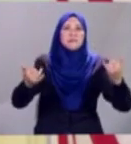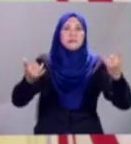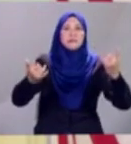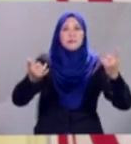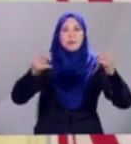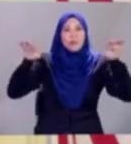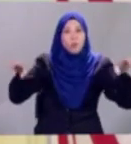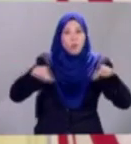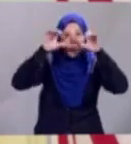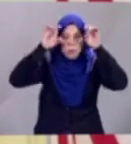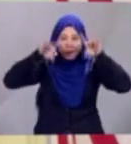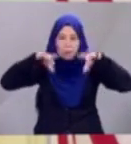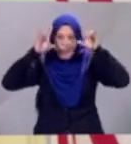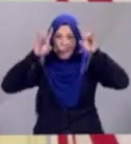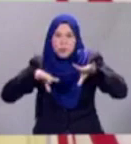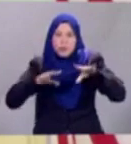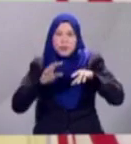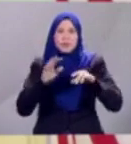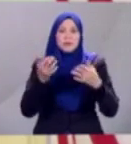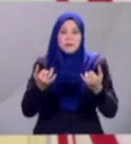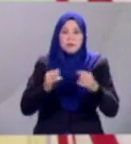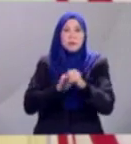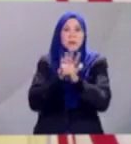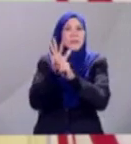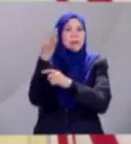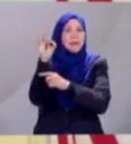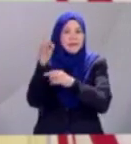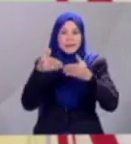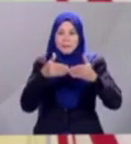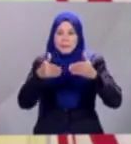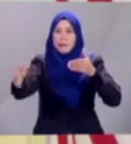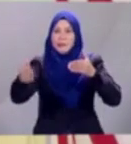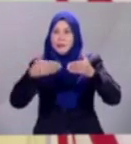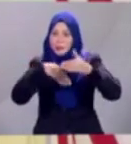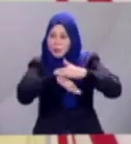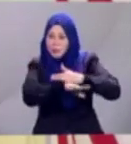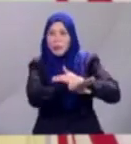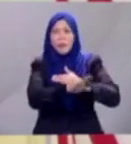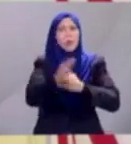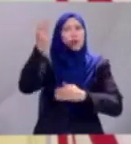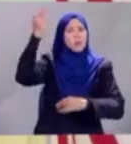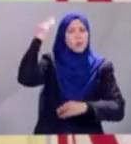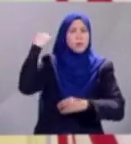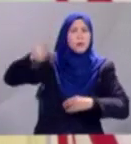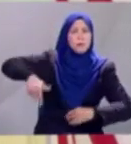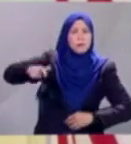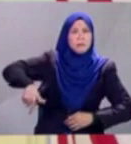membuat ujian saringan COVID-19 di pintu-pintu masuk. Kalau dulu, result pun lambat keluar